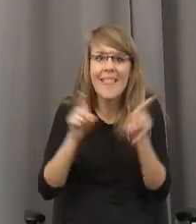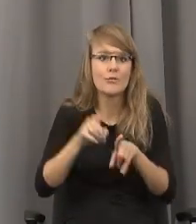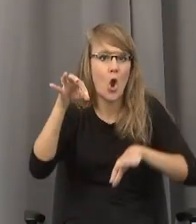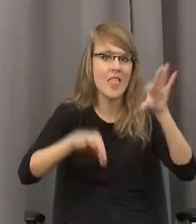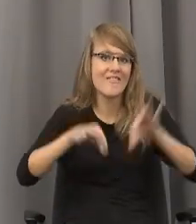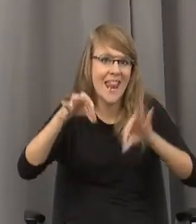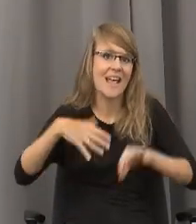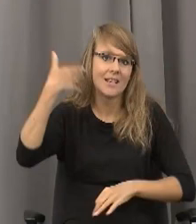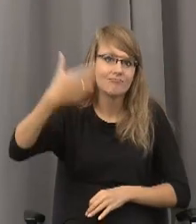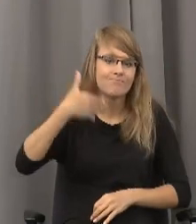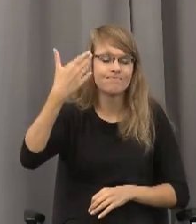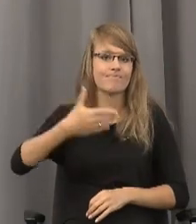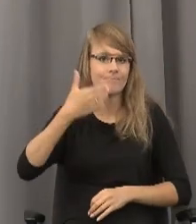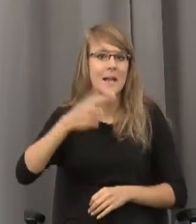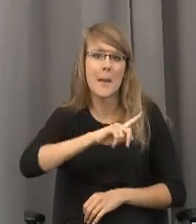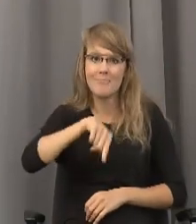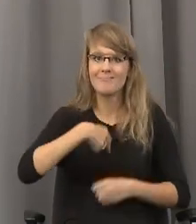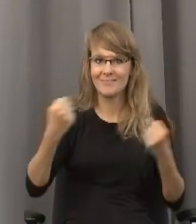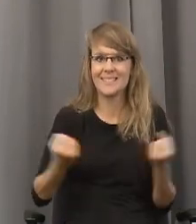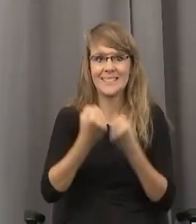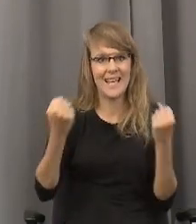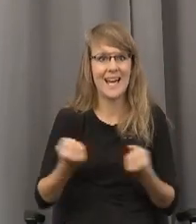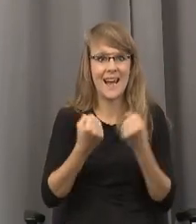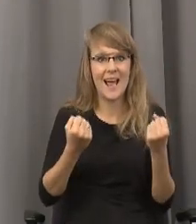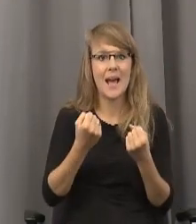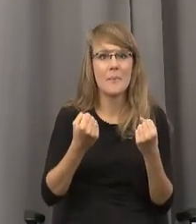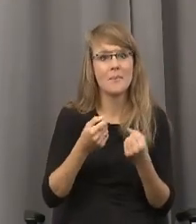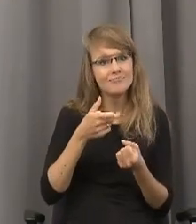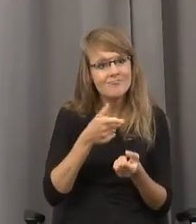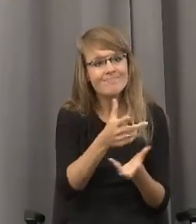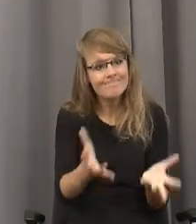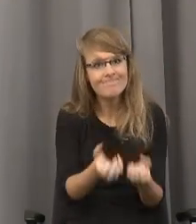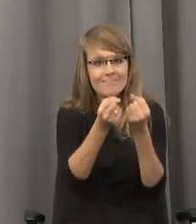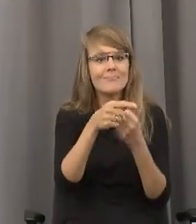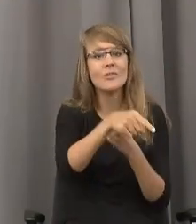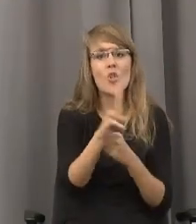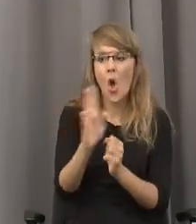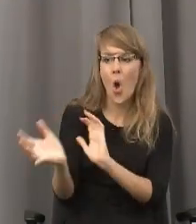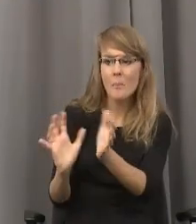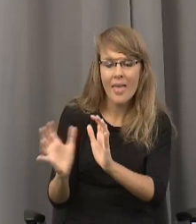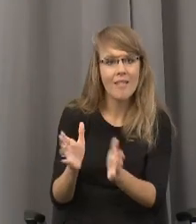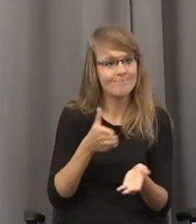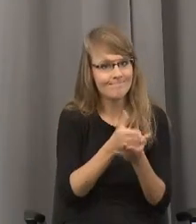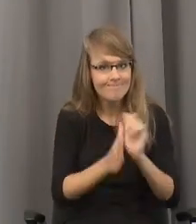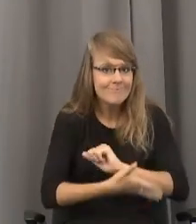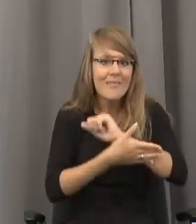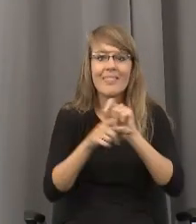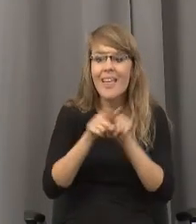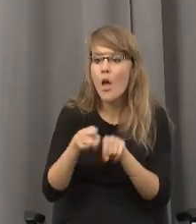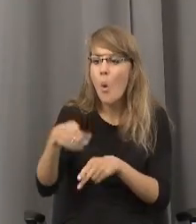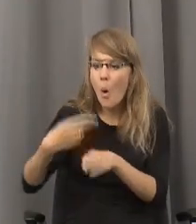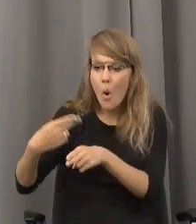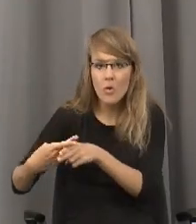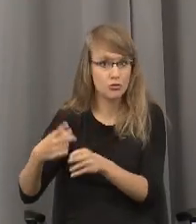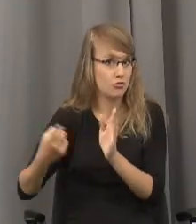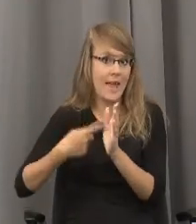konferencjach. No, staramy się wzmocnić w ten sposób opiekunów, ale również chorych. Coraz częściej przychodzą do stowarzyszeń